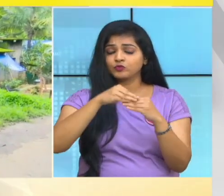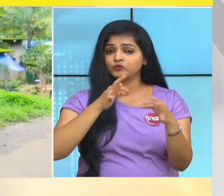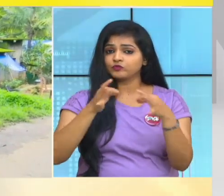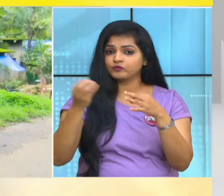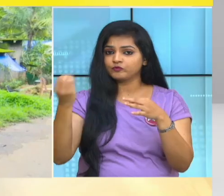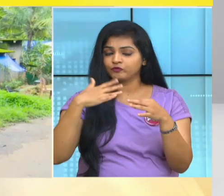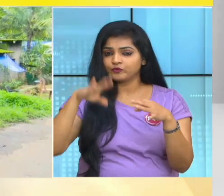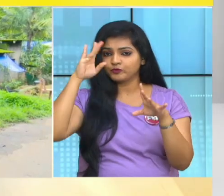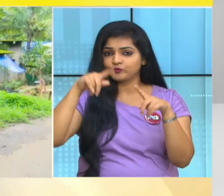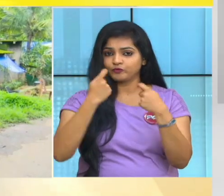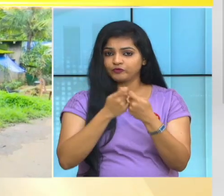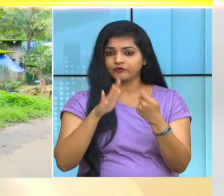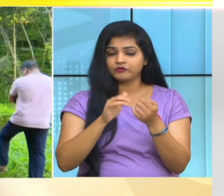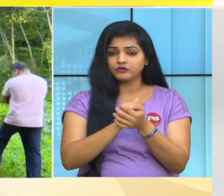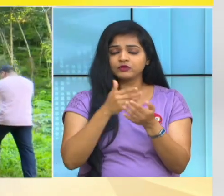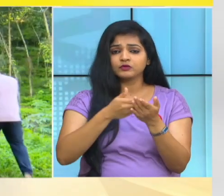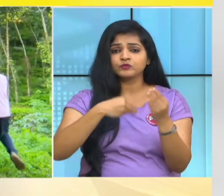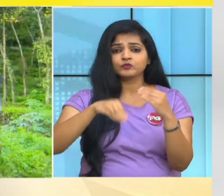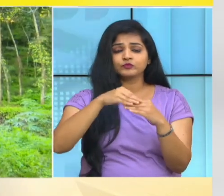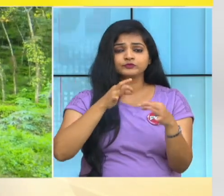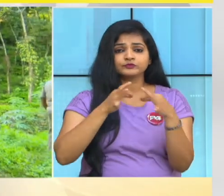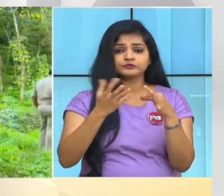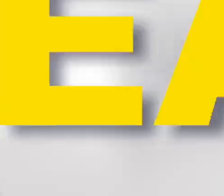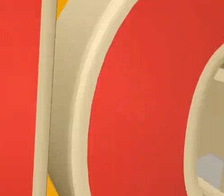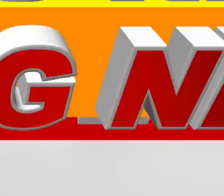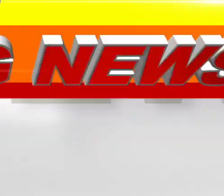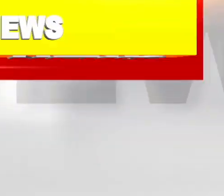പോലീസ് അന്വേഷണ സംഘം. എന്താണ് അതിന്റെ വിശദാംശങ്ങൾ രാഹുൽ?